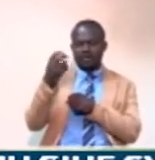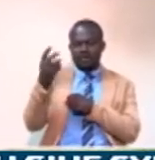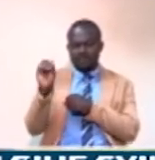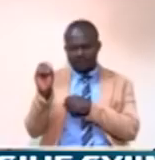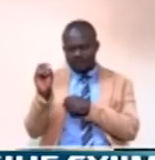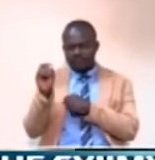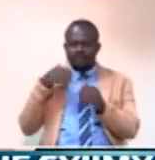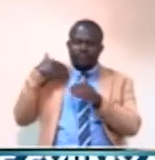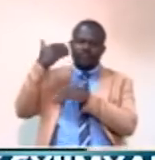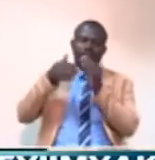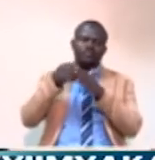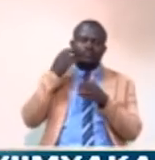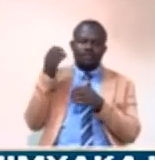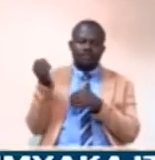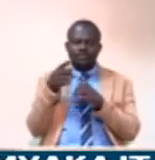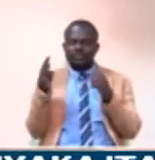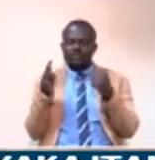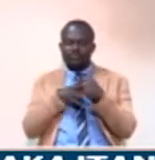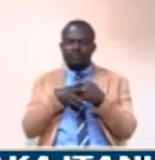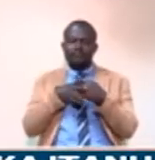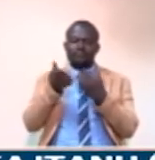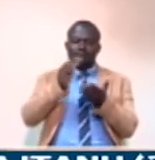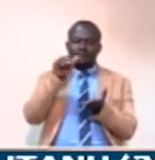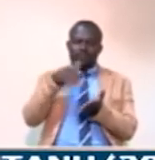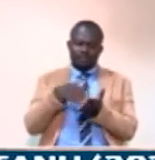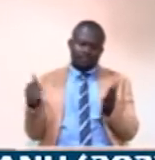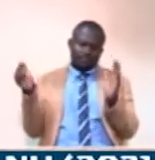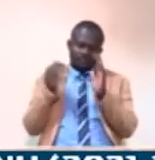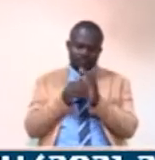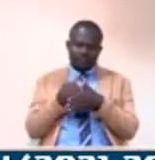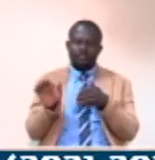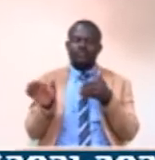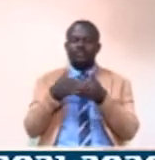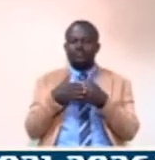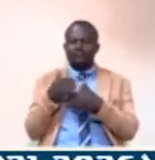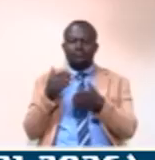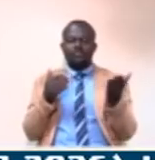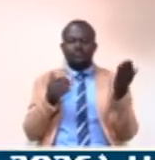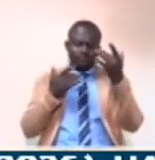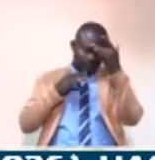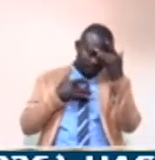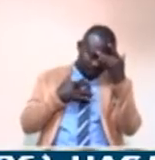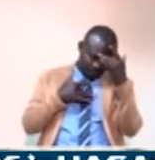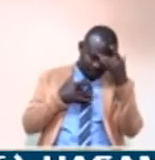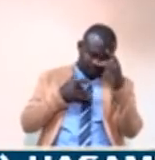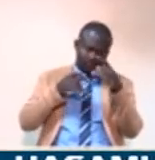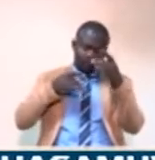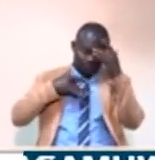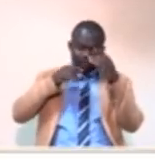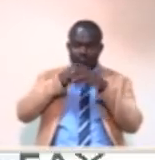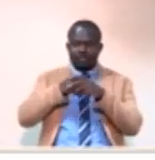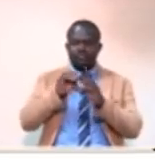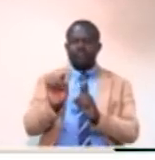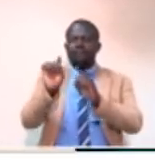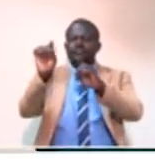2020. Nyuma y'amezi hafi 9, iki kigo cyaje kongera gufungwa, abarwayi bari bakirwariyemo